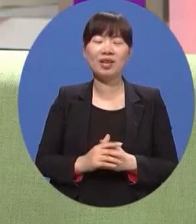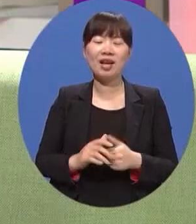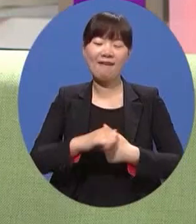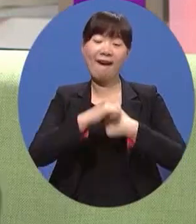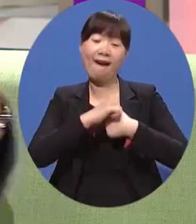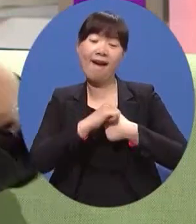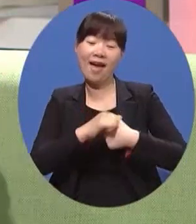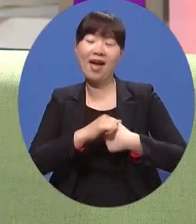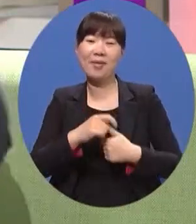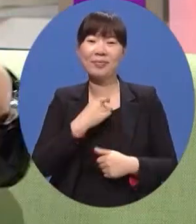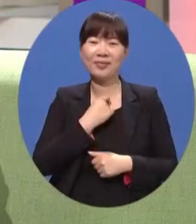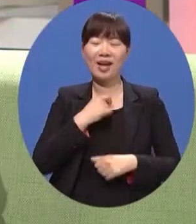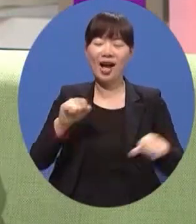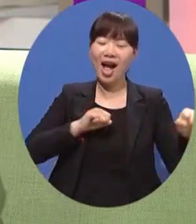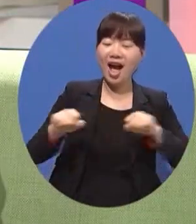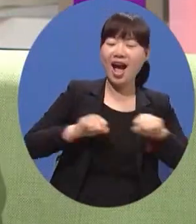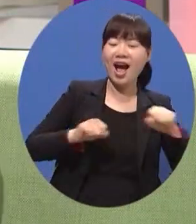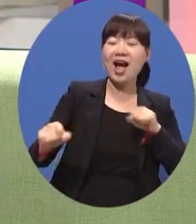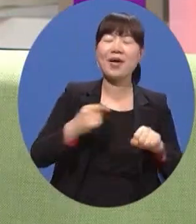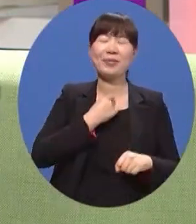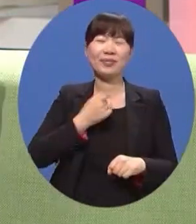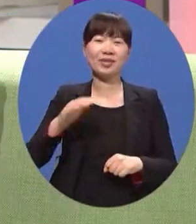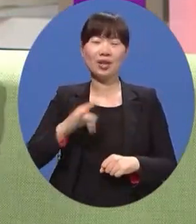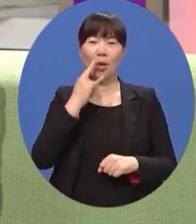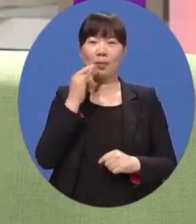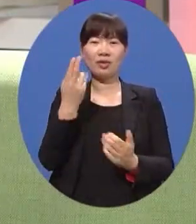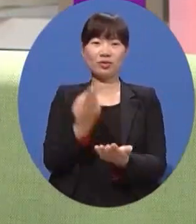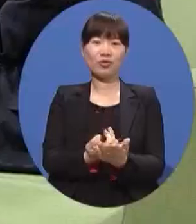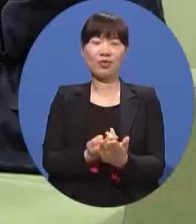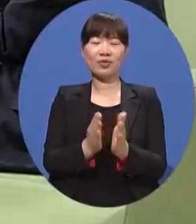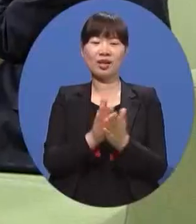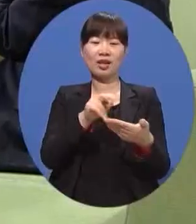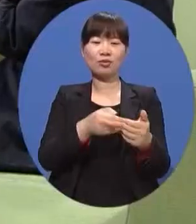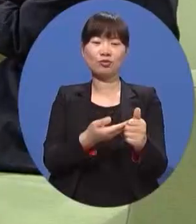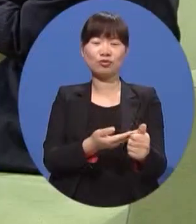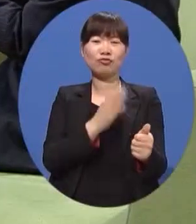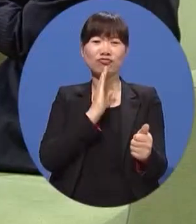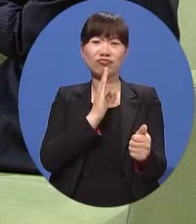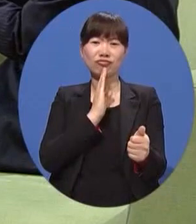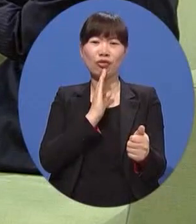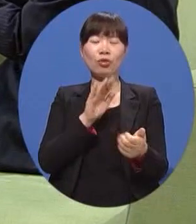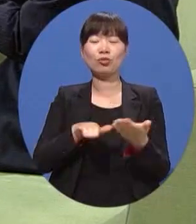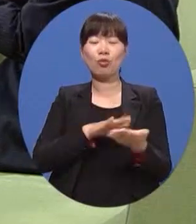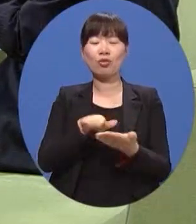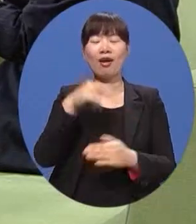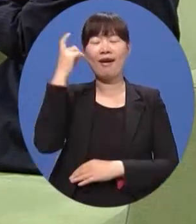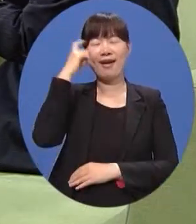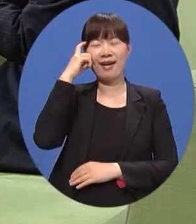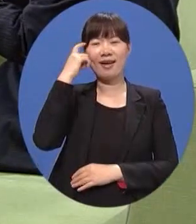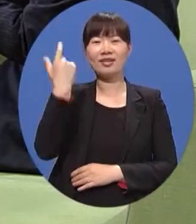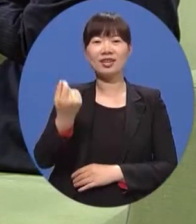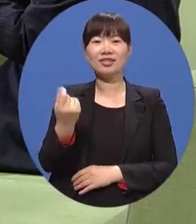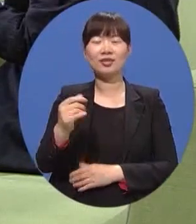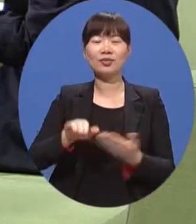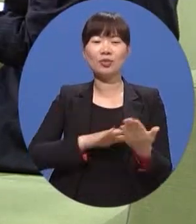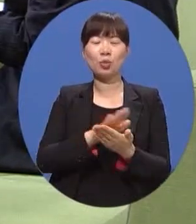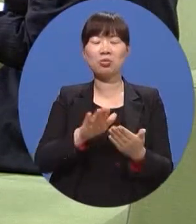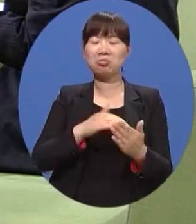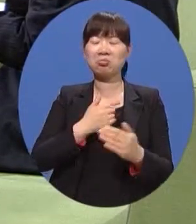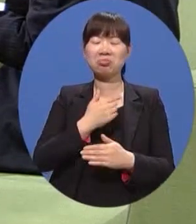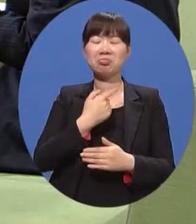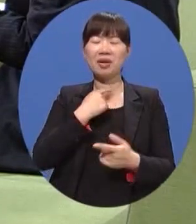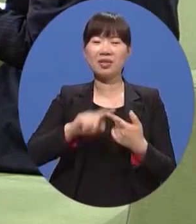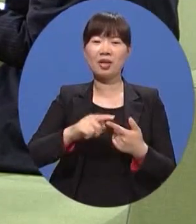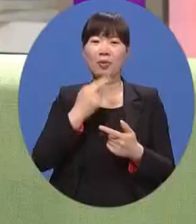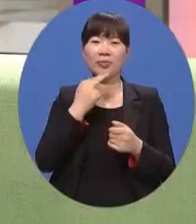씨름도 하고 이렇게 좀 활동적인 놀이를 하고 싶은데 엄마는 누워서 이렇게 책 읽어주는 걸 이제 일종의 놀이로 여기는 거죠. 그러니까 아이한테는 그런 놀이가 성에 안 차고.